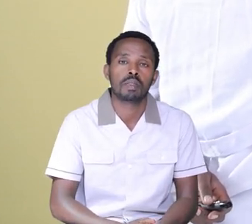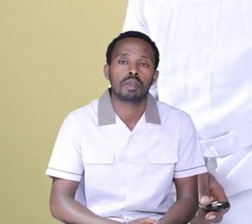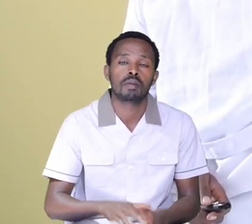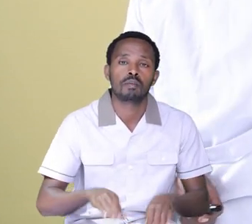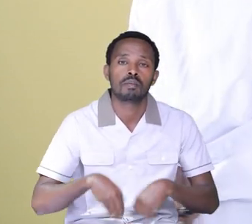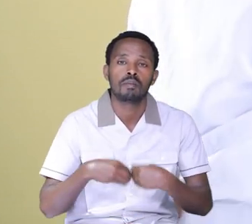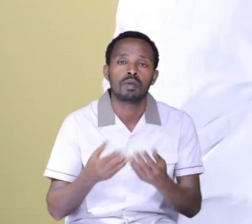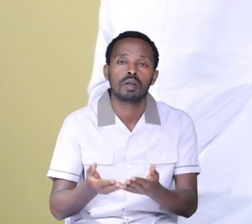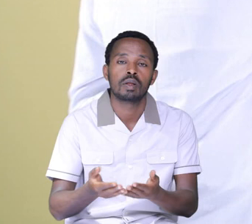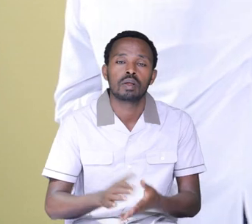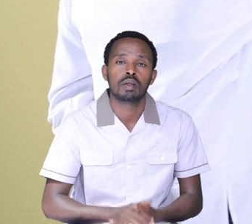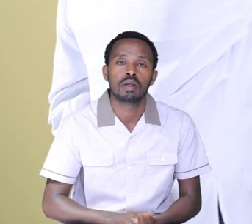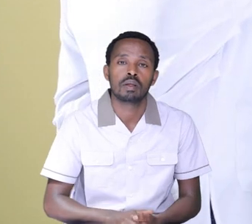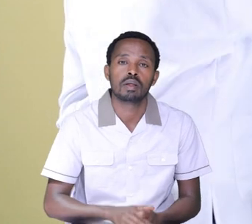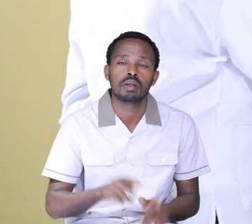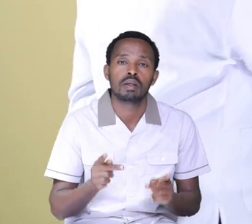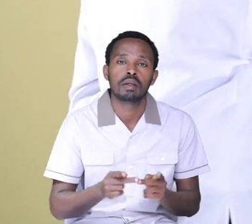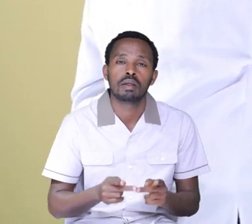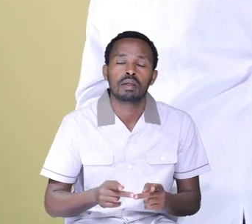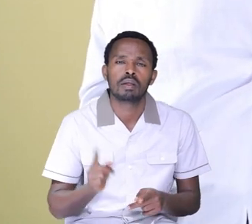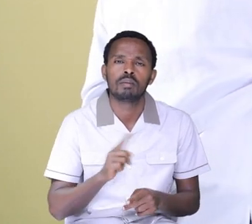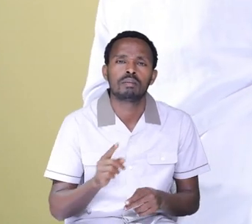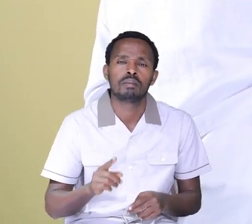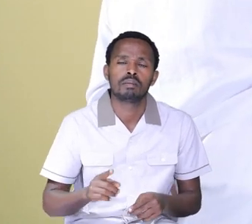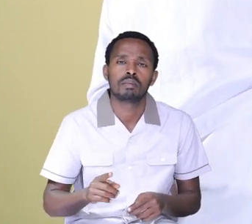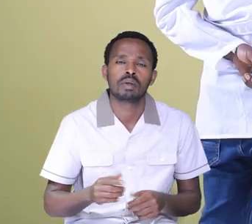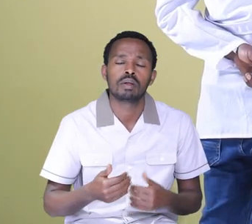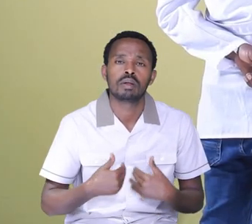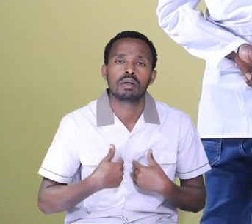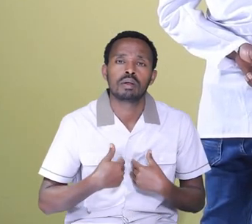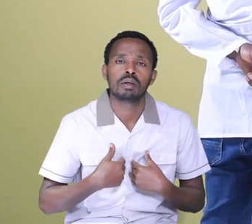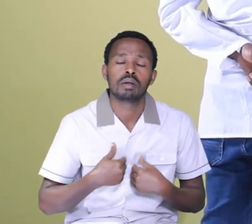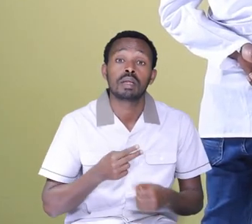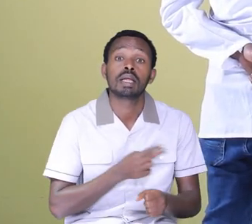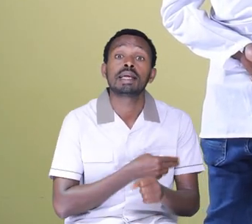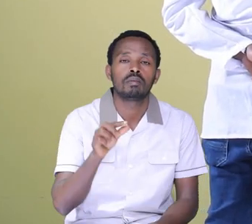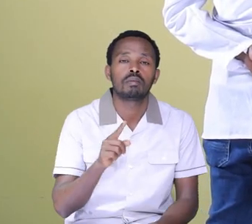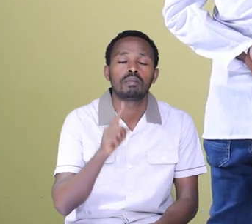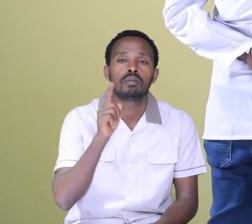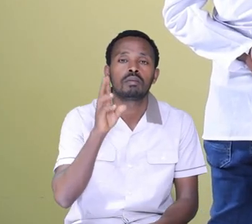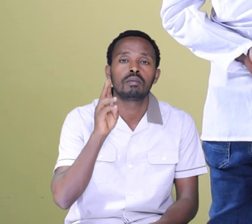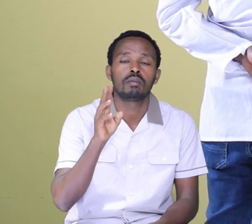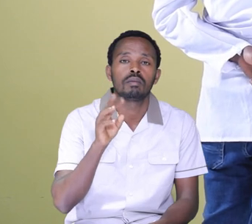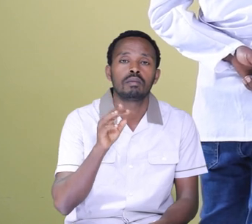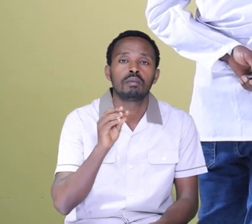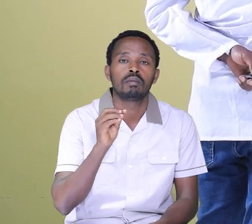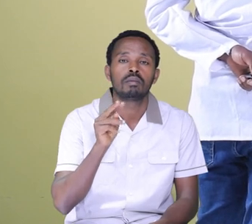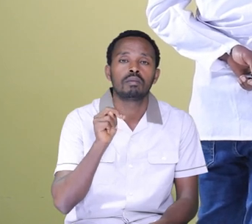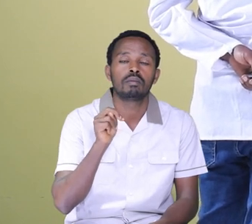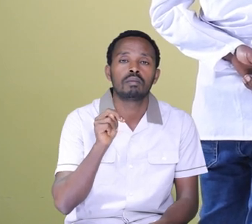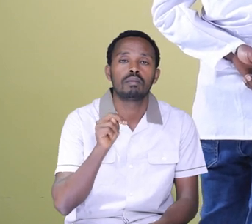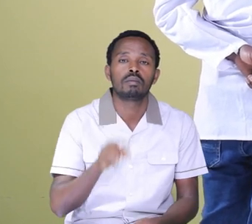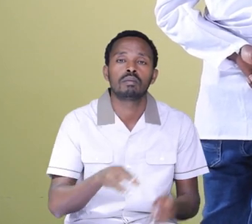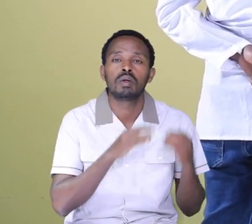kennama do kana ramal qamna humna sochoftu qamna ibaf jatama newtoni